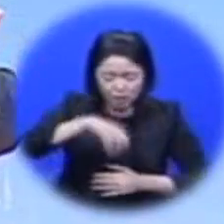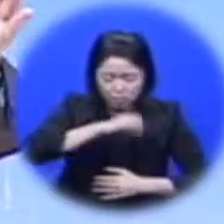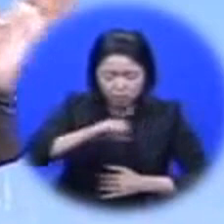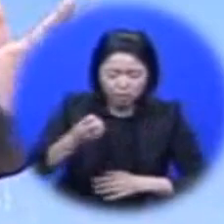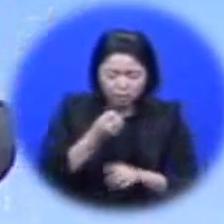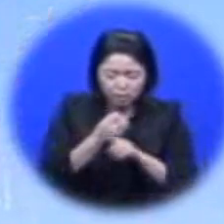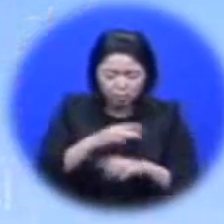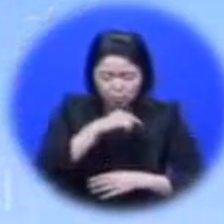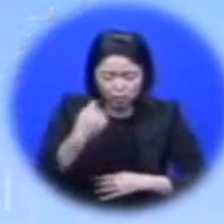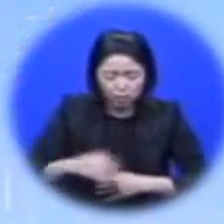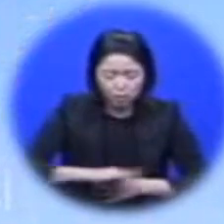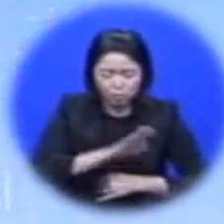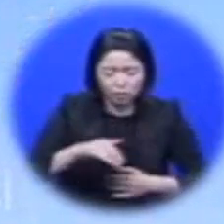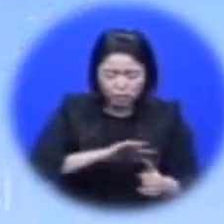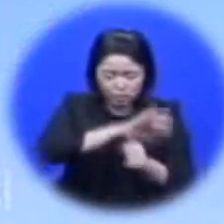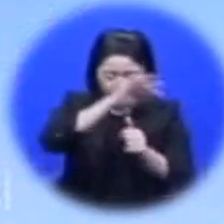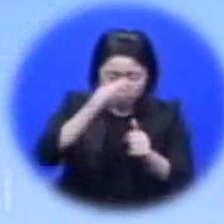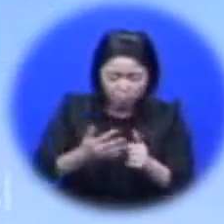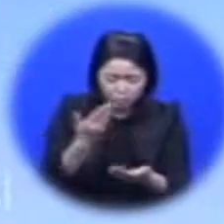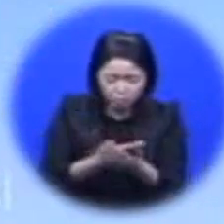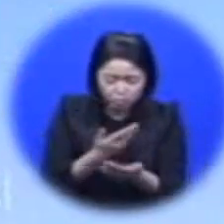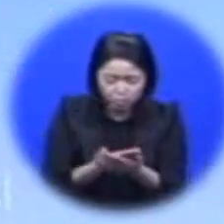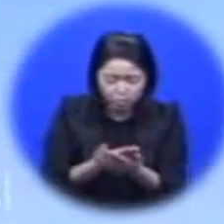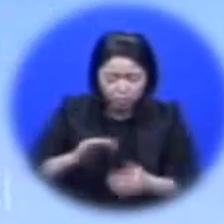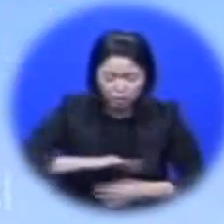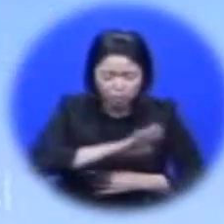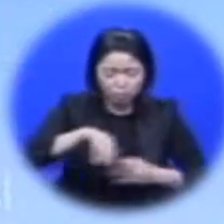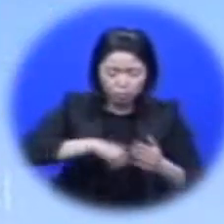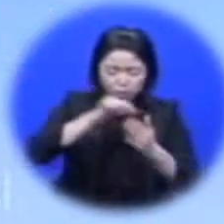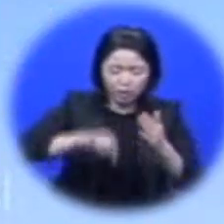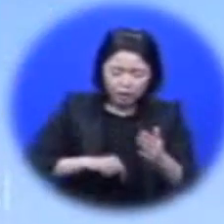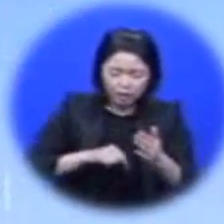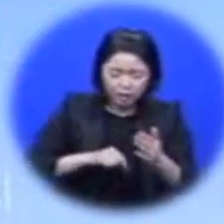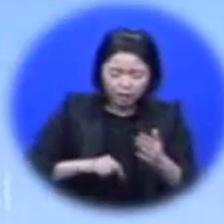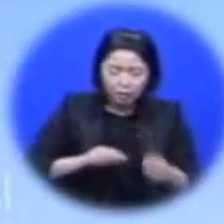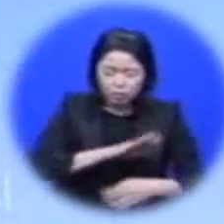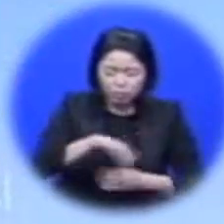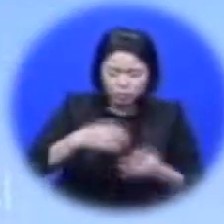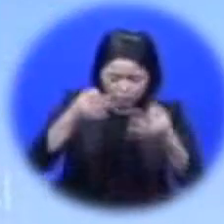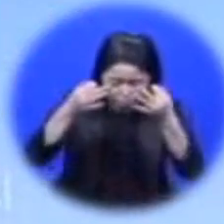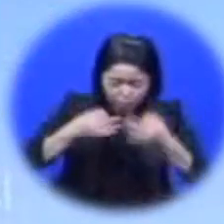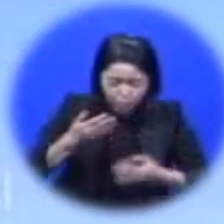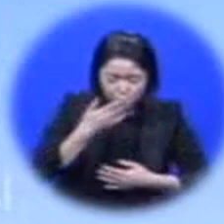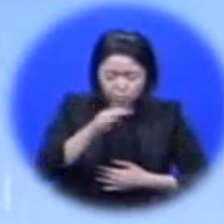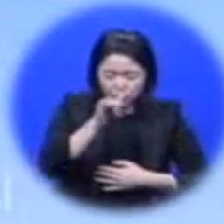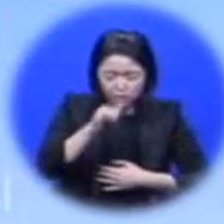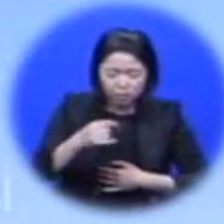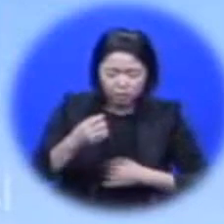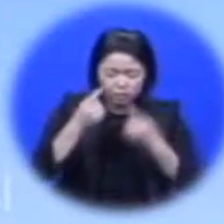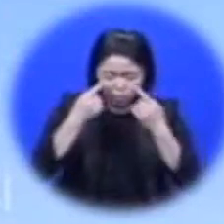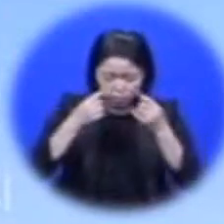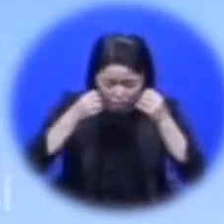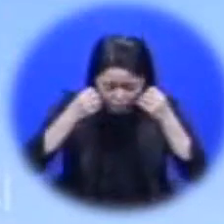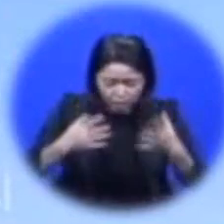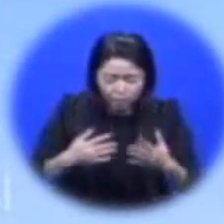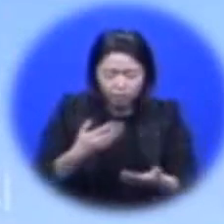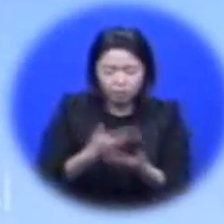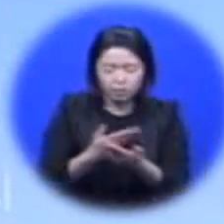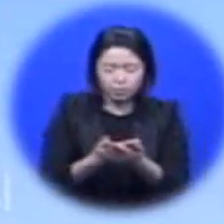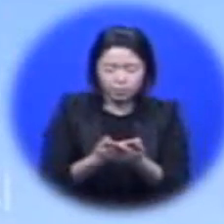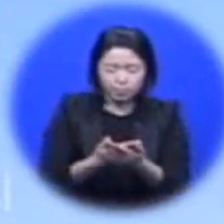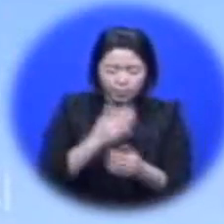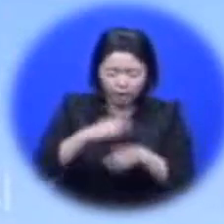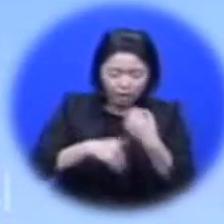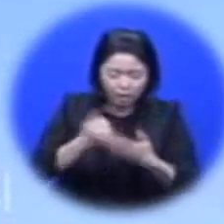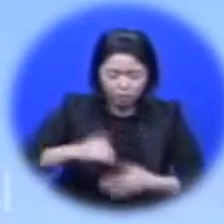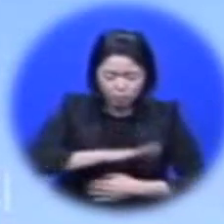보혈로 우리를 덮어주소서. 주님, 우리 안에 우리를 볼 수 있는 눈을 새롭게 열어주소서.